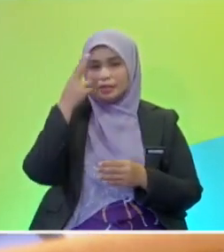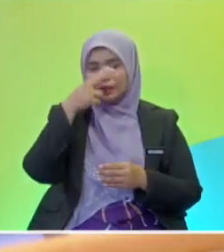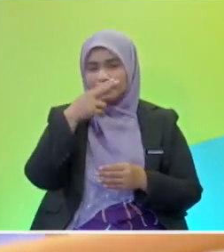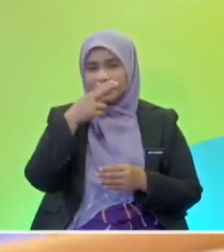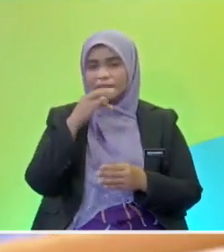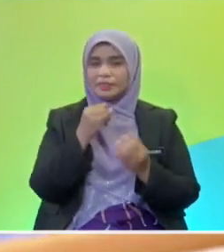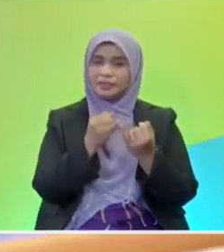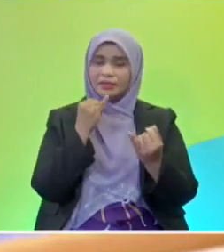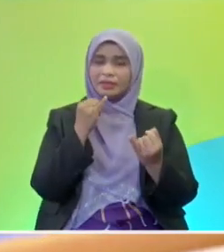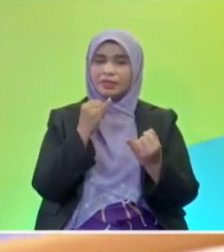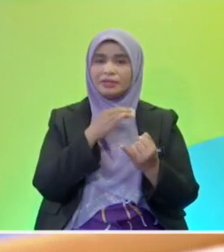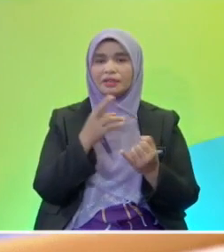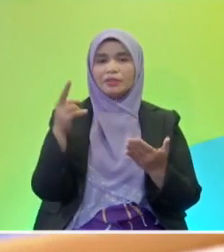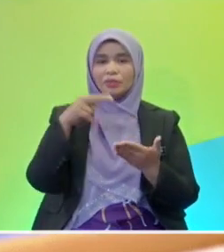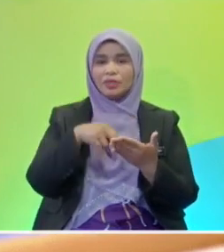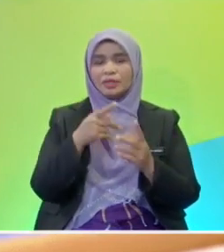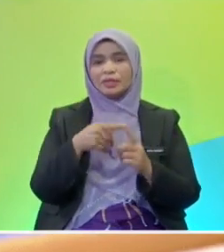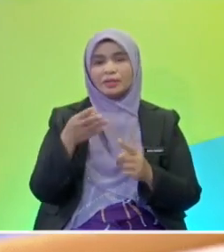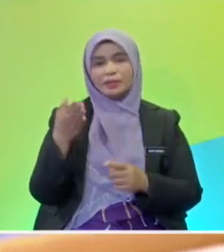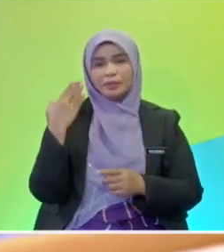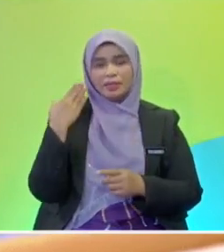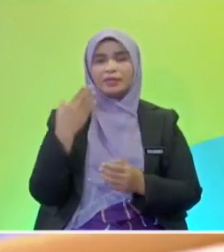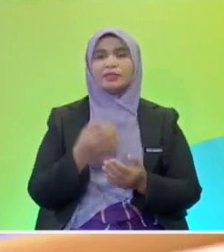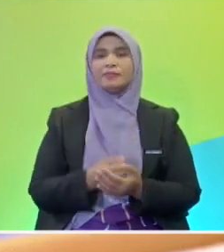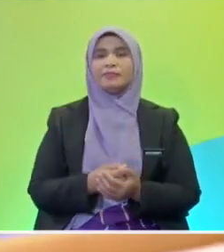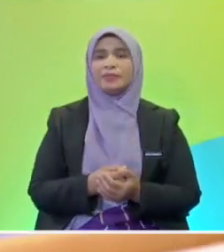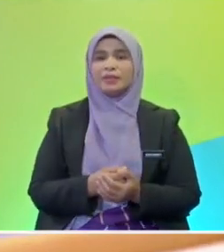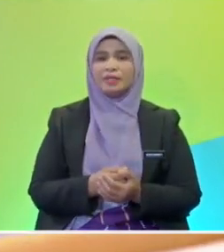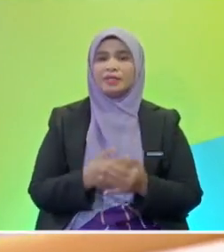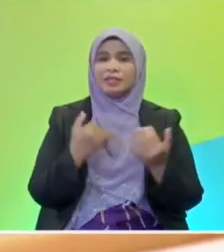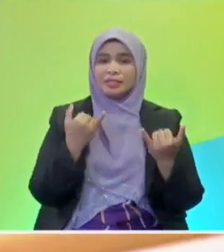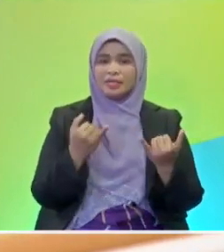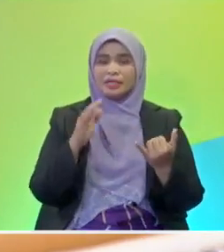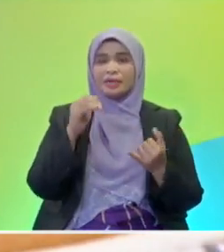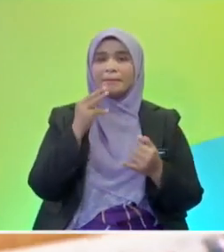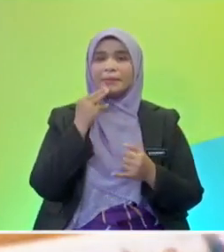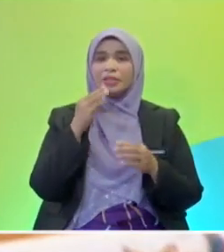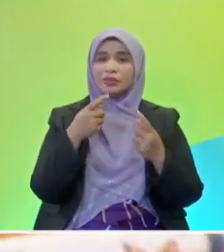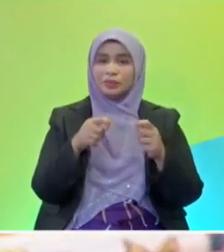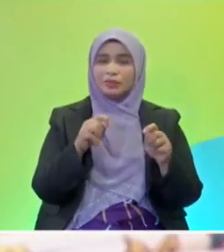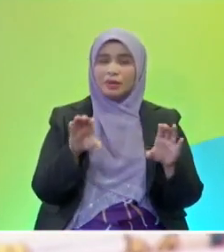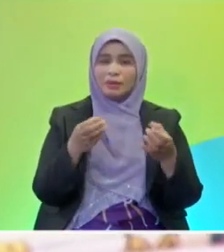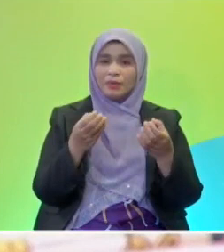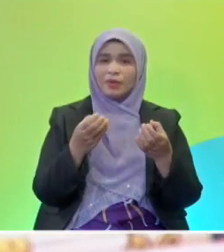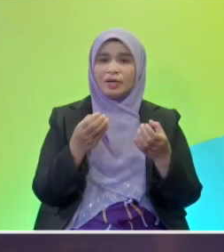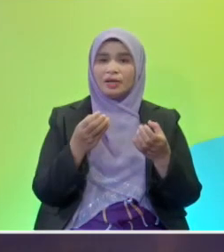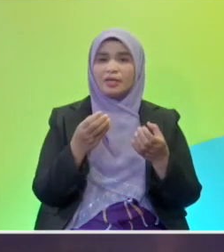sikit a patah balik ah okey sekarang Mira Cuba buat Cikgu okey kawan-kawan tadi macam